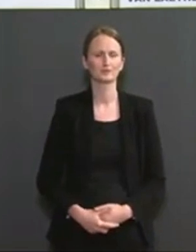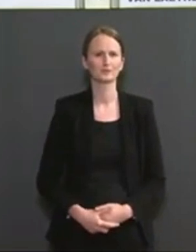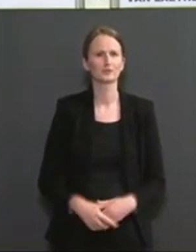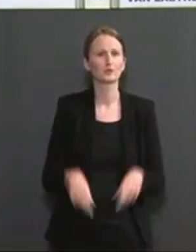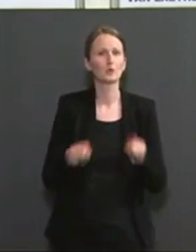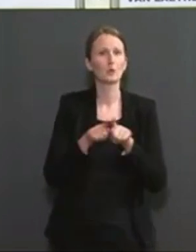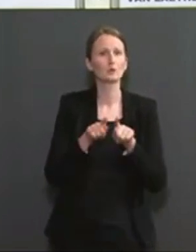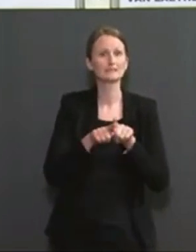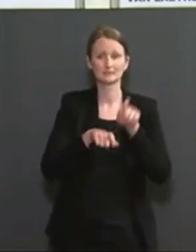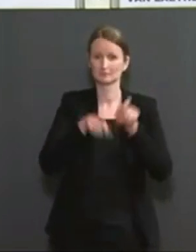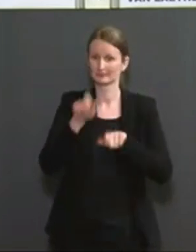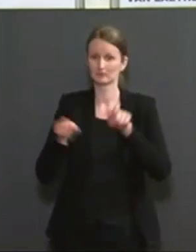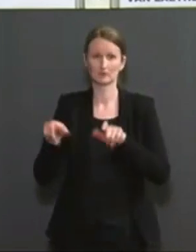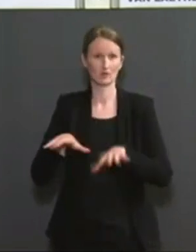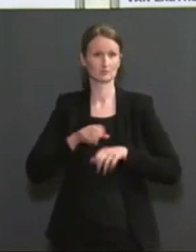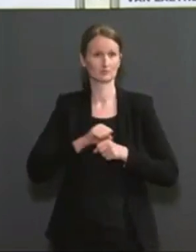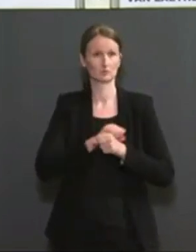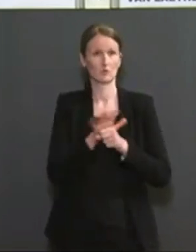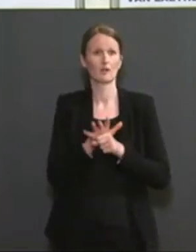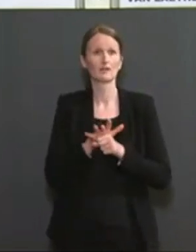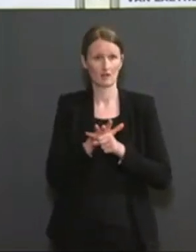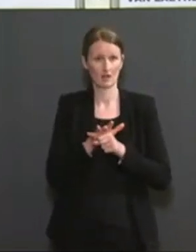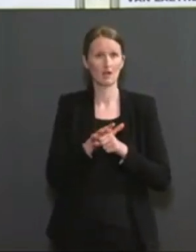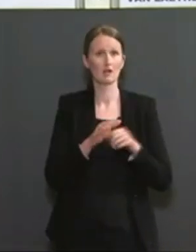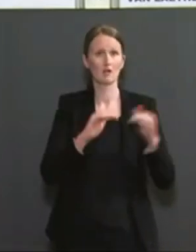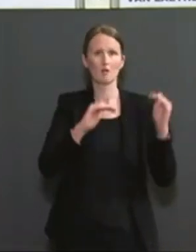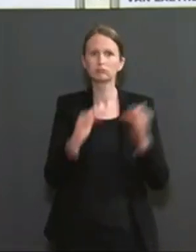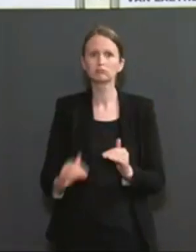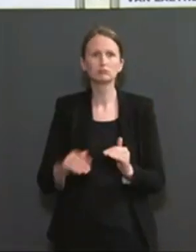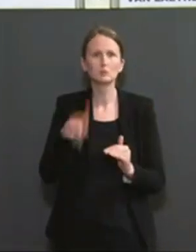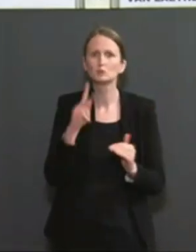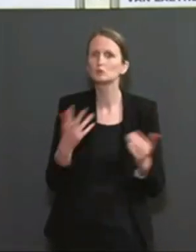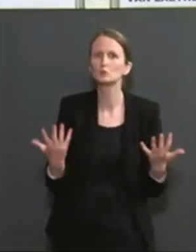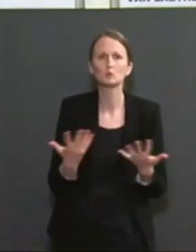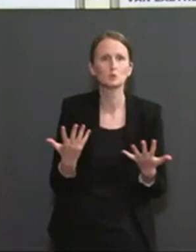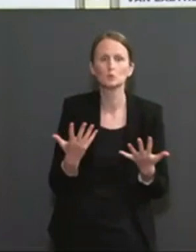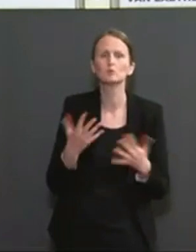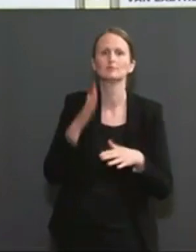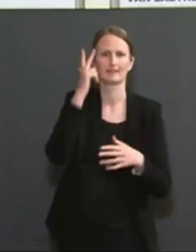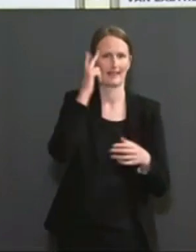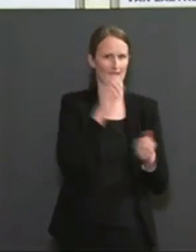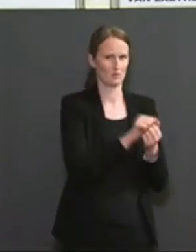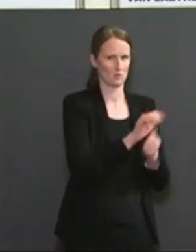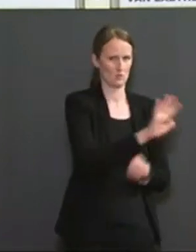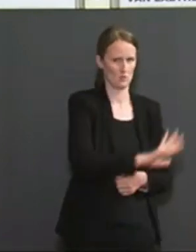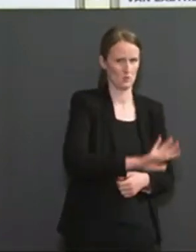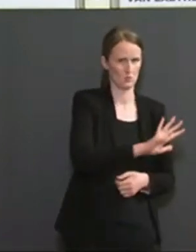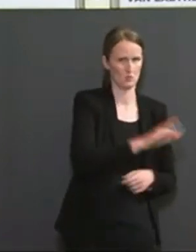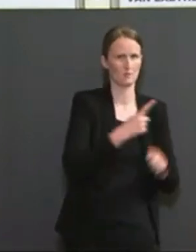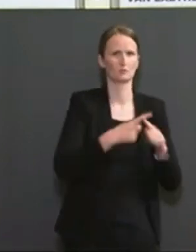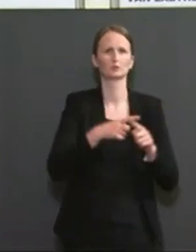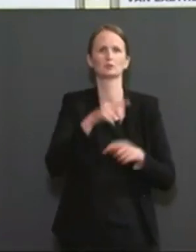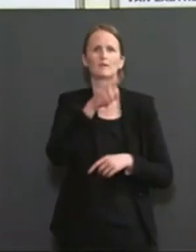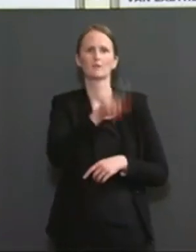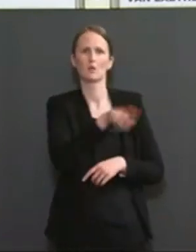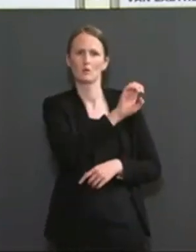Hainaut qu'on le retrouve, suivi de la Flandre orientale et puis de Liège.